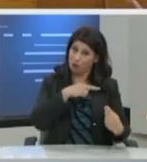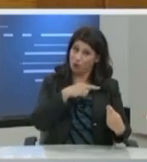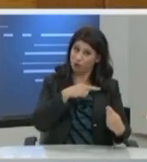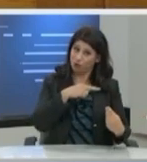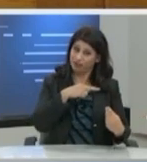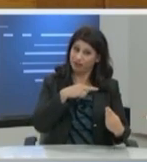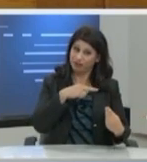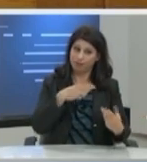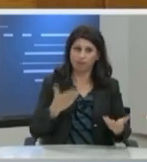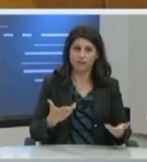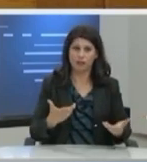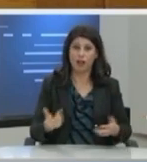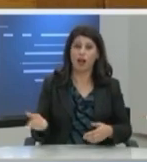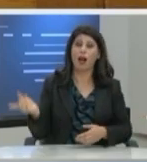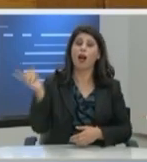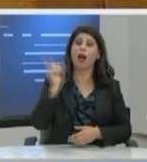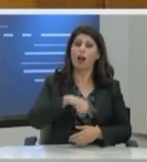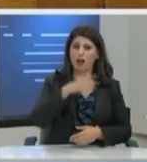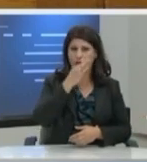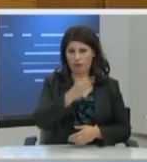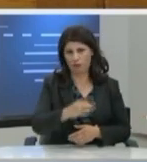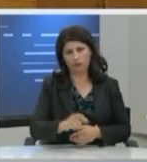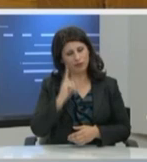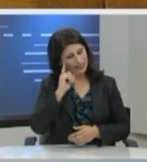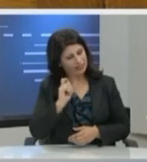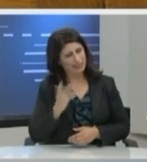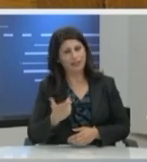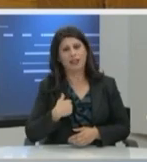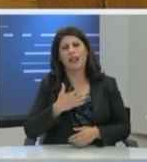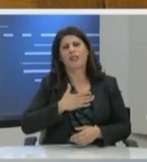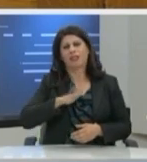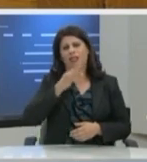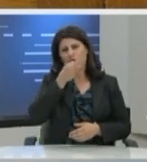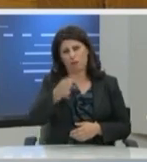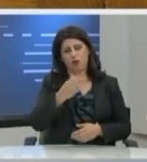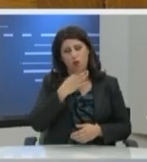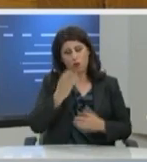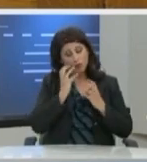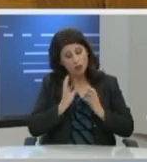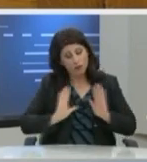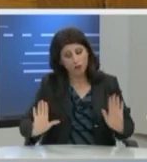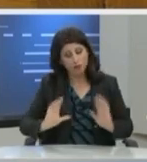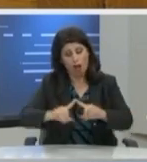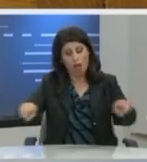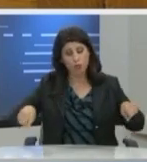Πρωθυπουργός. Κάτι άλλο θα πούν και ξέρετε τι θα πούν. Δεν θέλω να το πω ή δεν σέβομαι την αίθουσα.